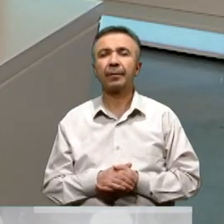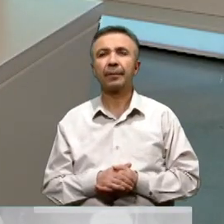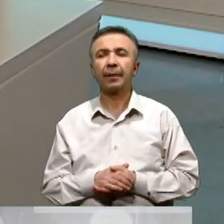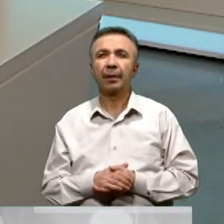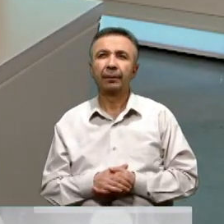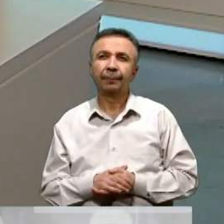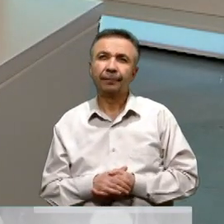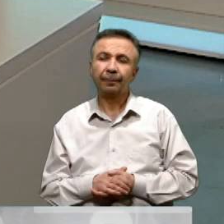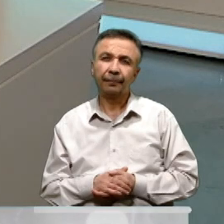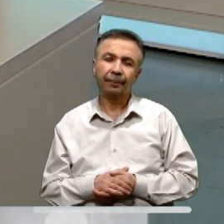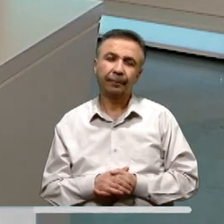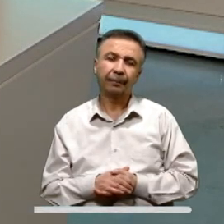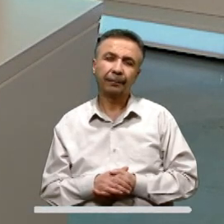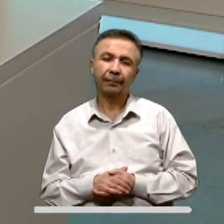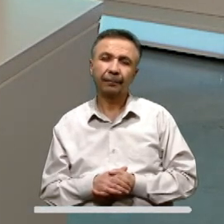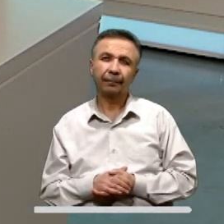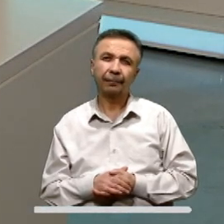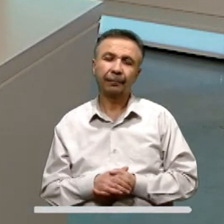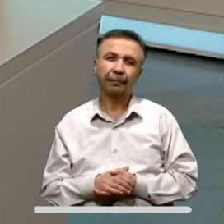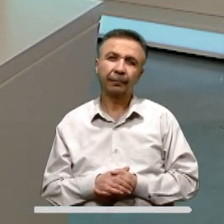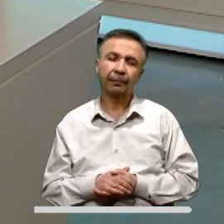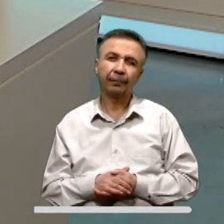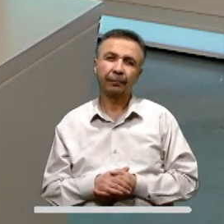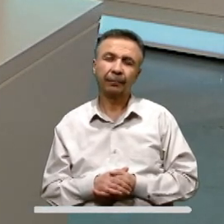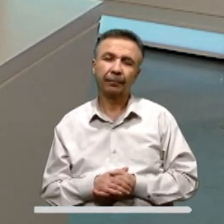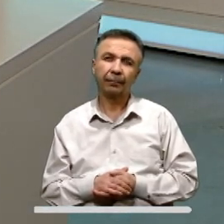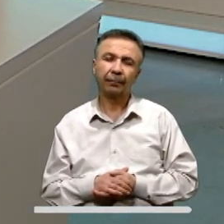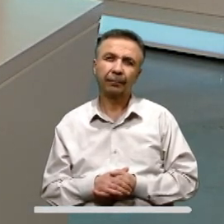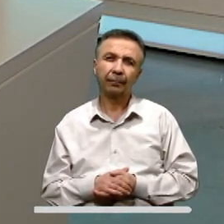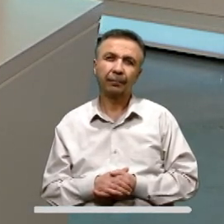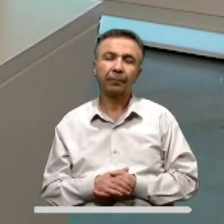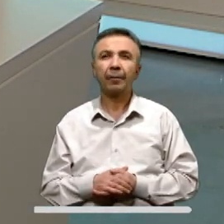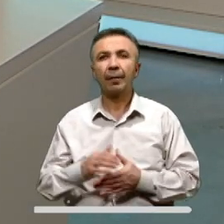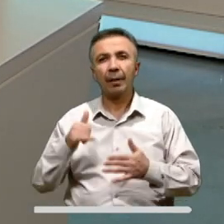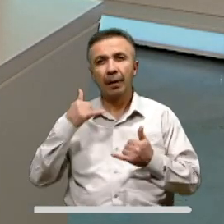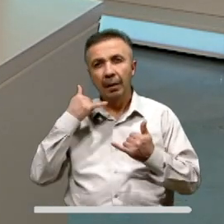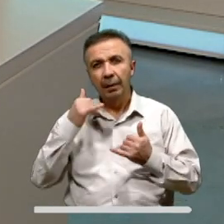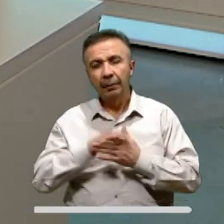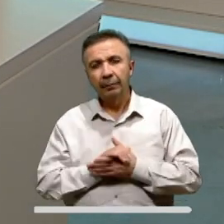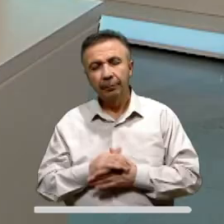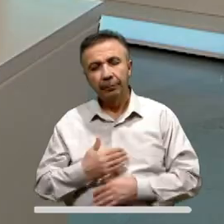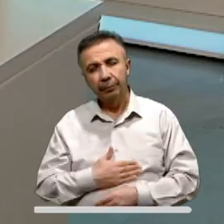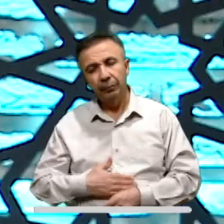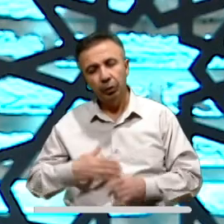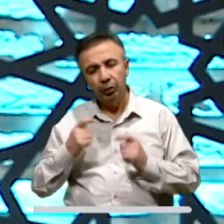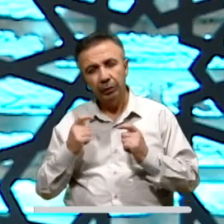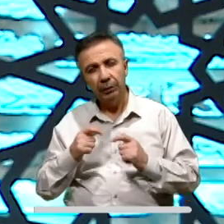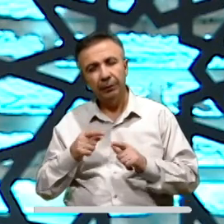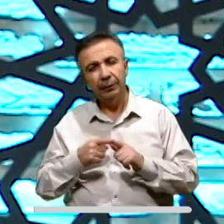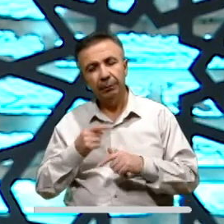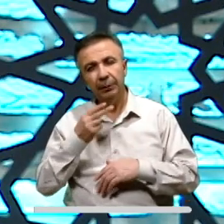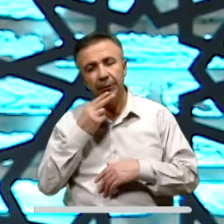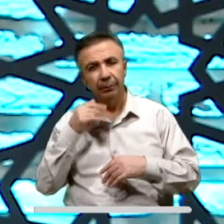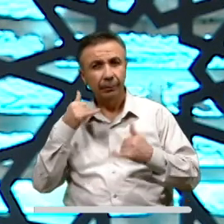Allah sonumuzu hayretsin. İbadetlerimizi kabul etsin. Peki. Tamam. Bir telefonumuz var. Bursa'dan Fatma Hanım telefon